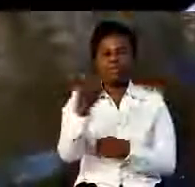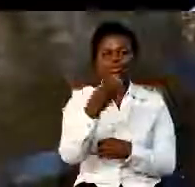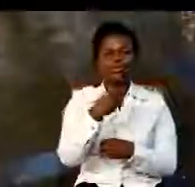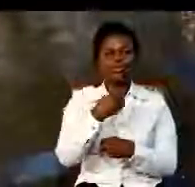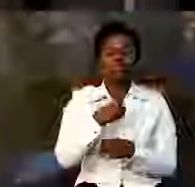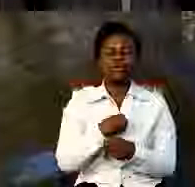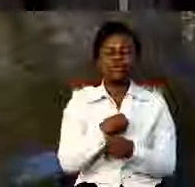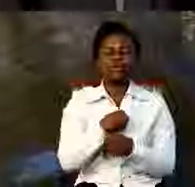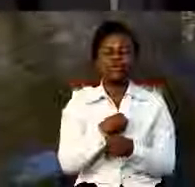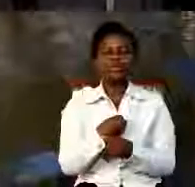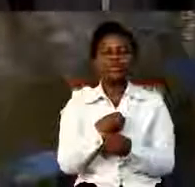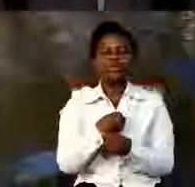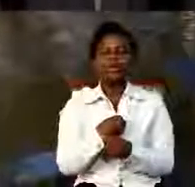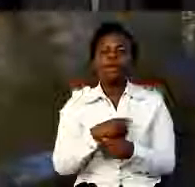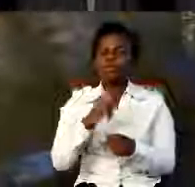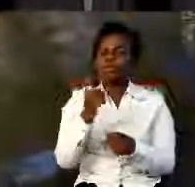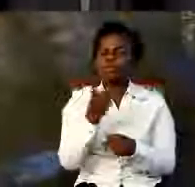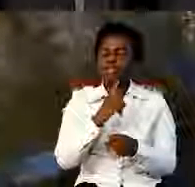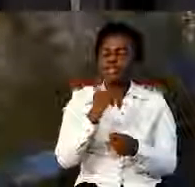mwokozi wetu